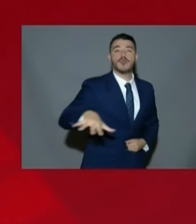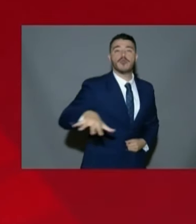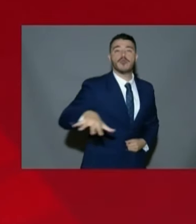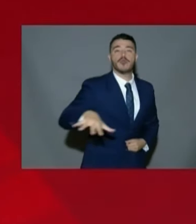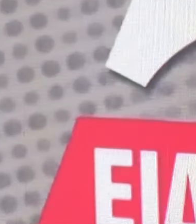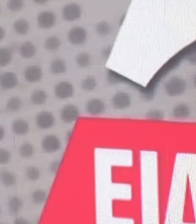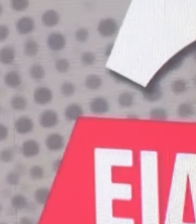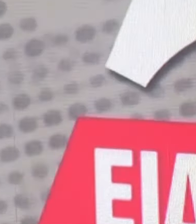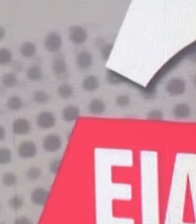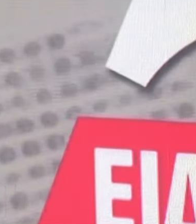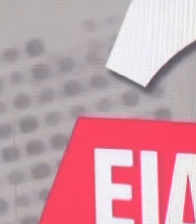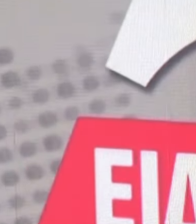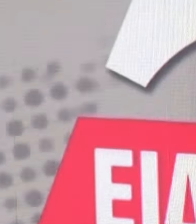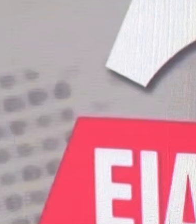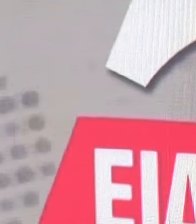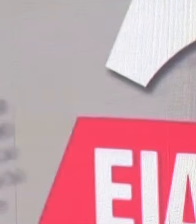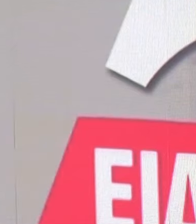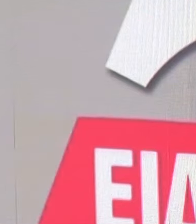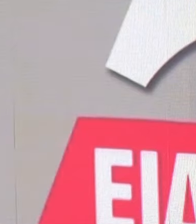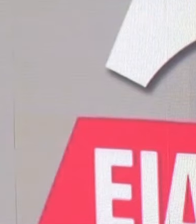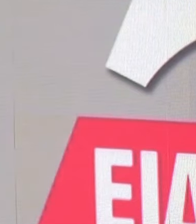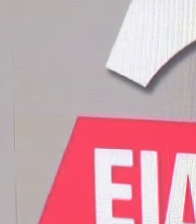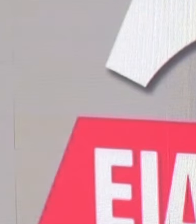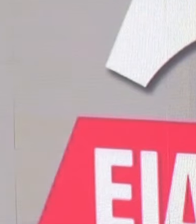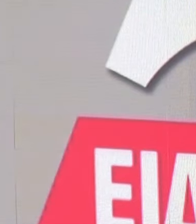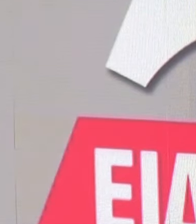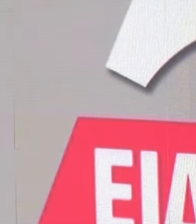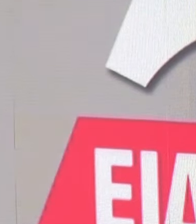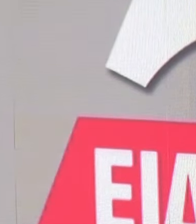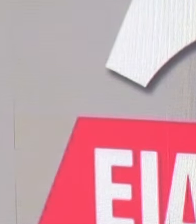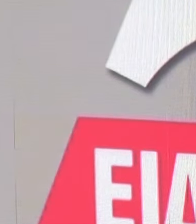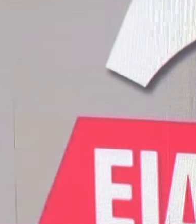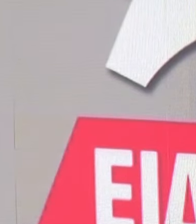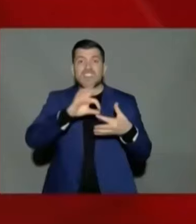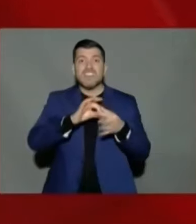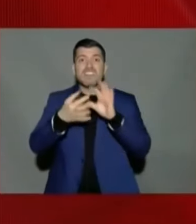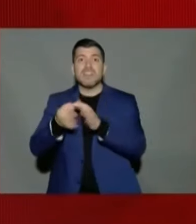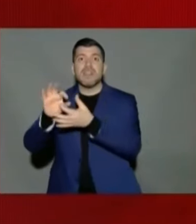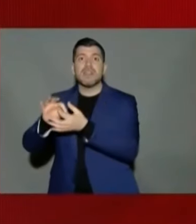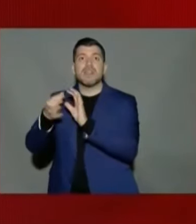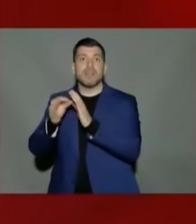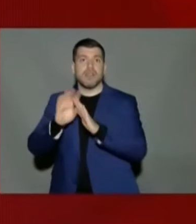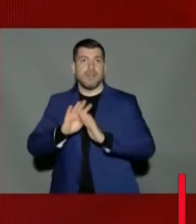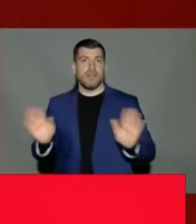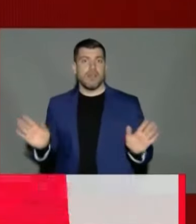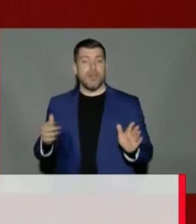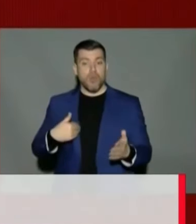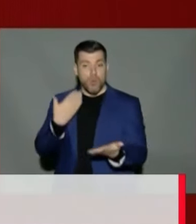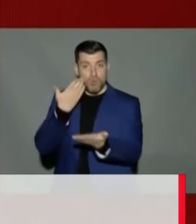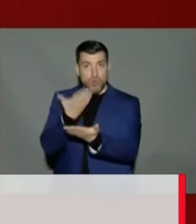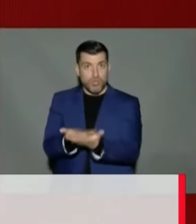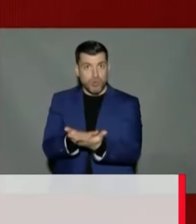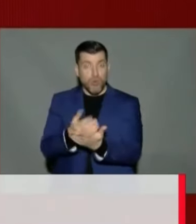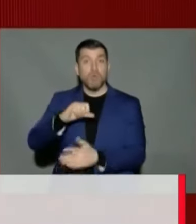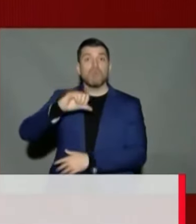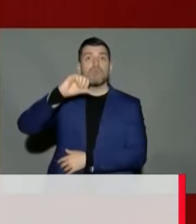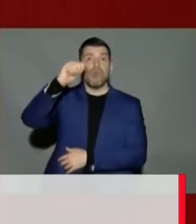ενωμένους. Να δούμε και ένα απόσπασμα από την τοποθέτηση του Νίκου Παπά. Προτείνω λοιπόν,